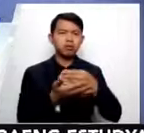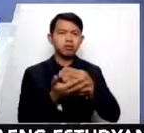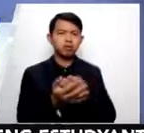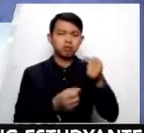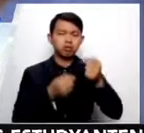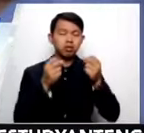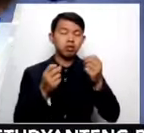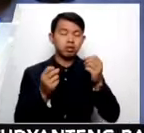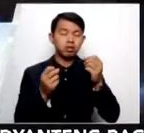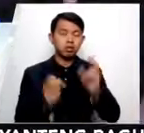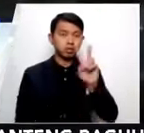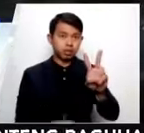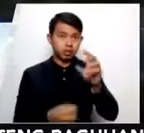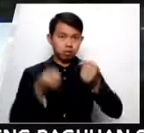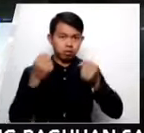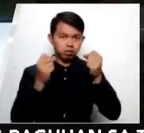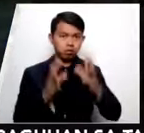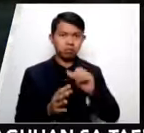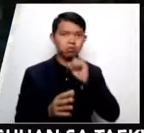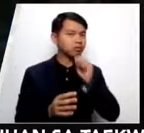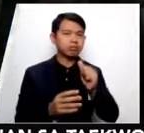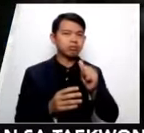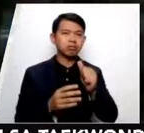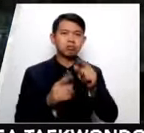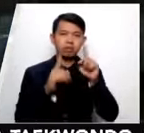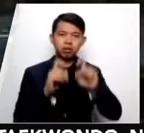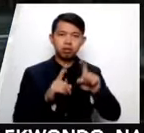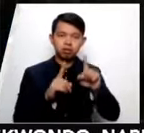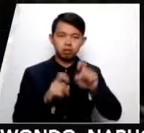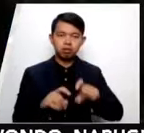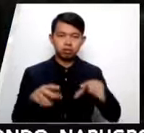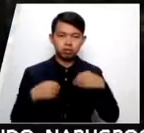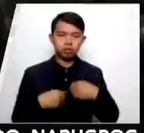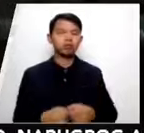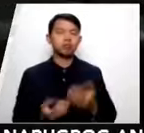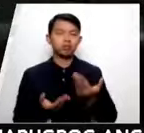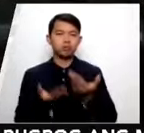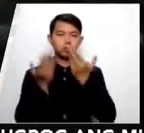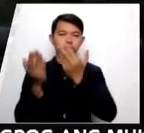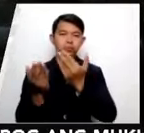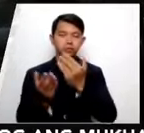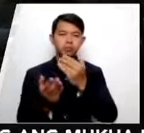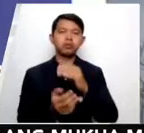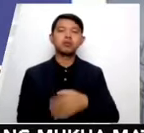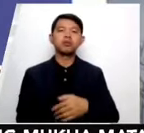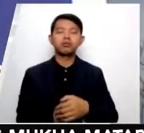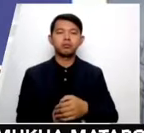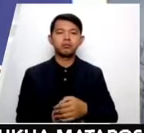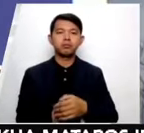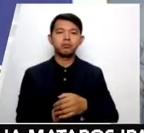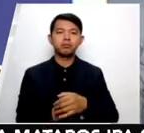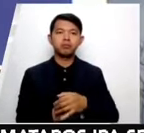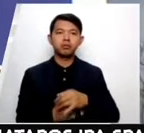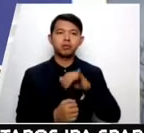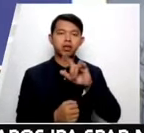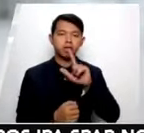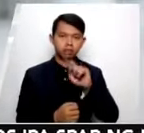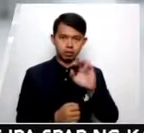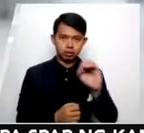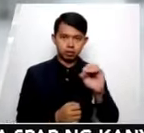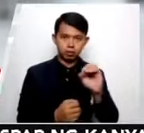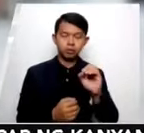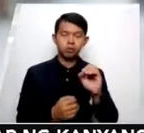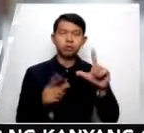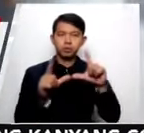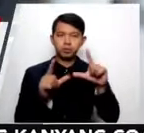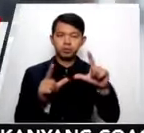sa PITX. Inendorso na sa Intelligence and Investigation Division ng LTO ang kanilang lisensya. Kinuha